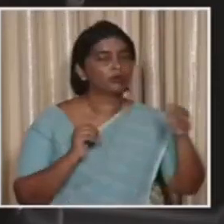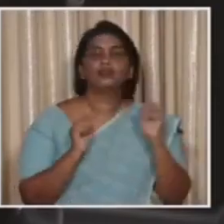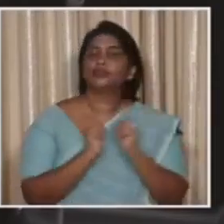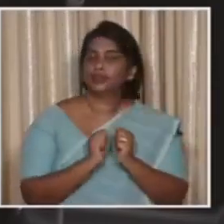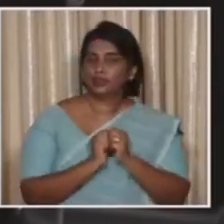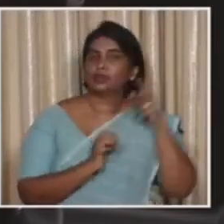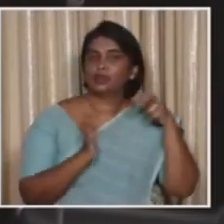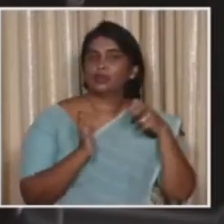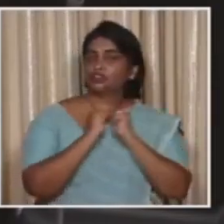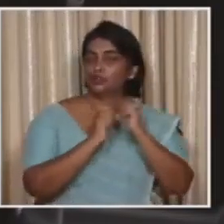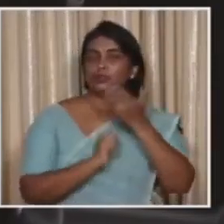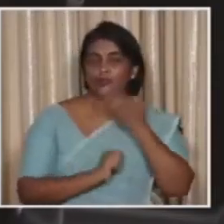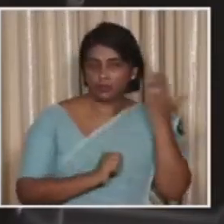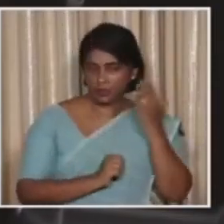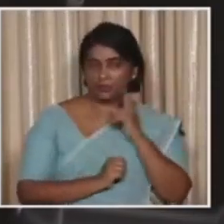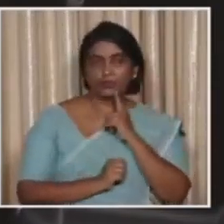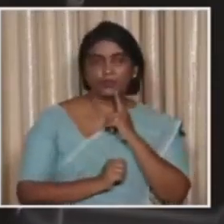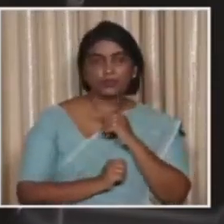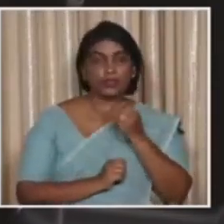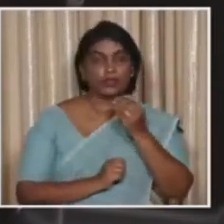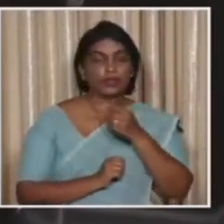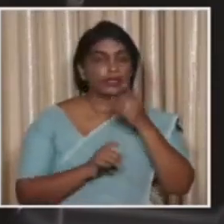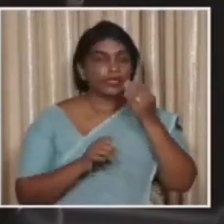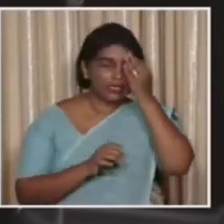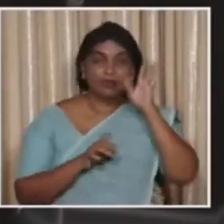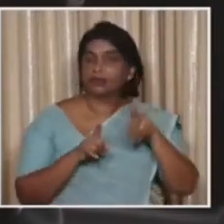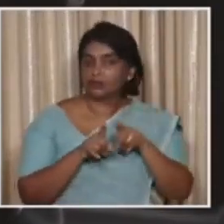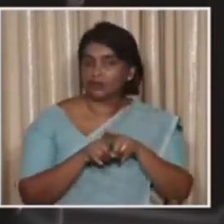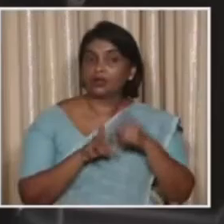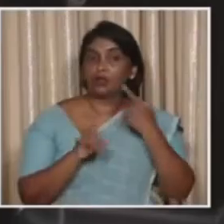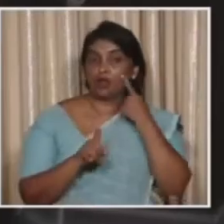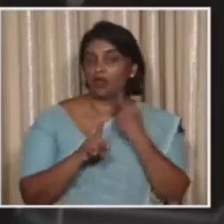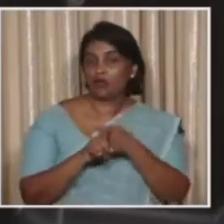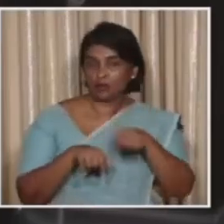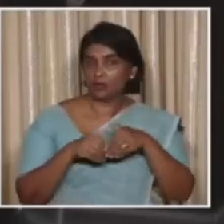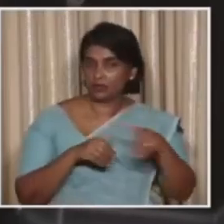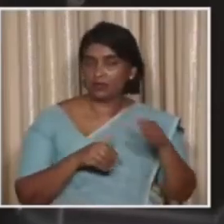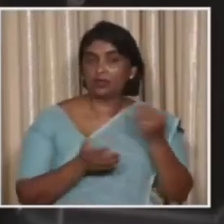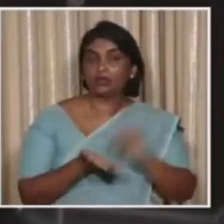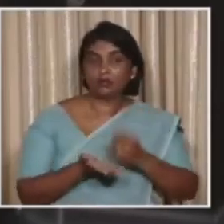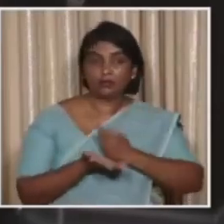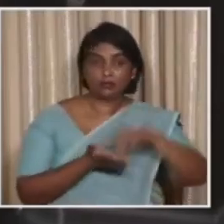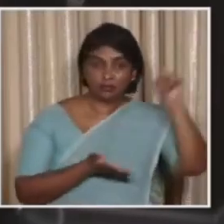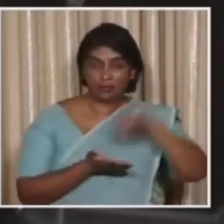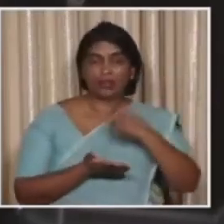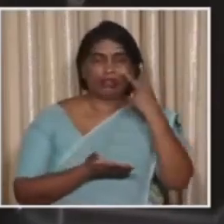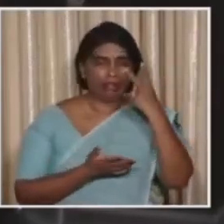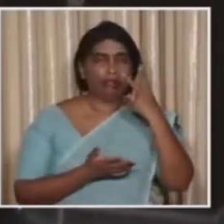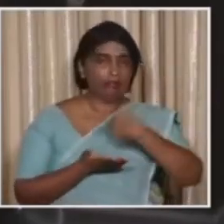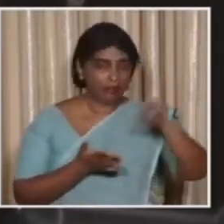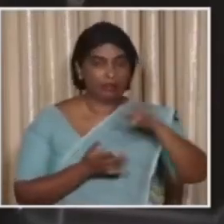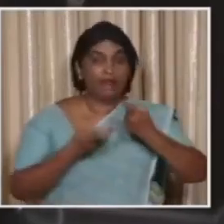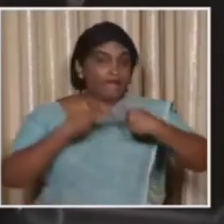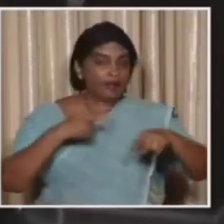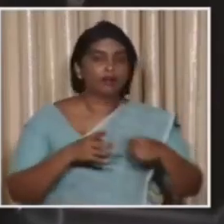අයට එහෙ සේවය කරන්න පුළුවන්. ඊශ්‍රායලෙ පිළිබඳව කාරණා ඊට අමතරව කොරියාවේ මේ වෙනකොට දෙවතාවක් ගියපු තව ආයින විවිධ ක්ෂේත්‍රවල